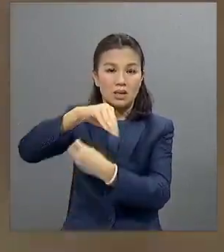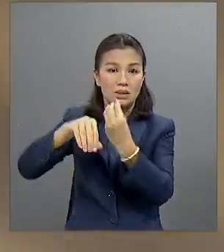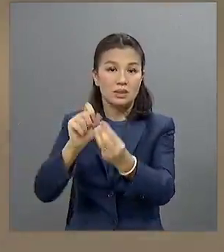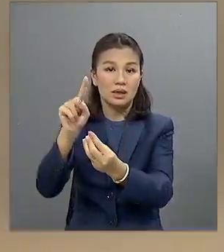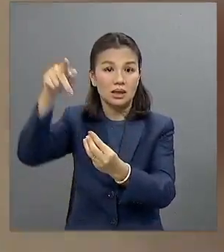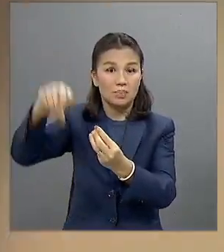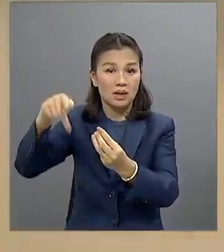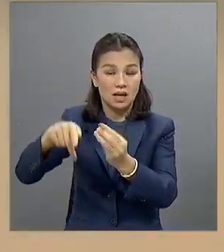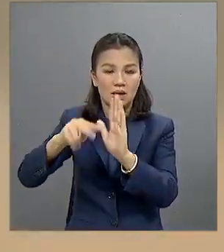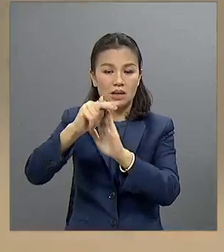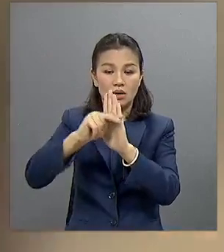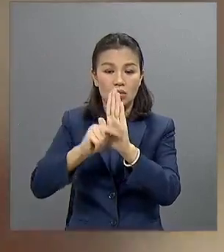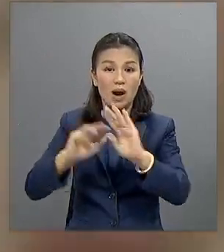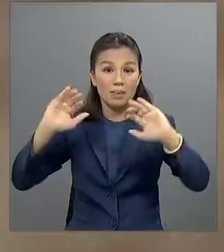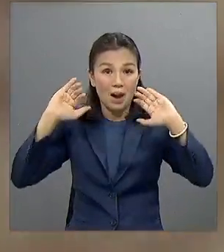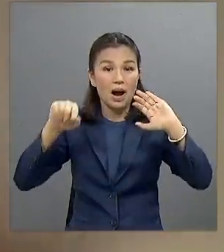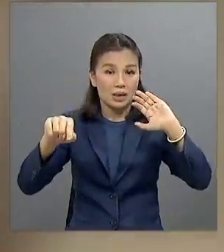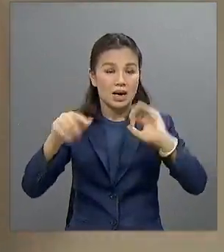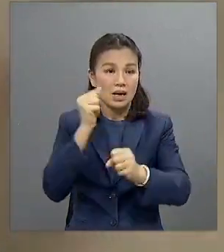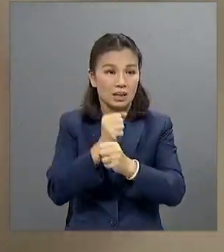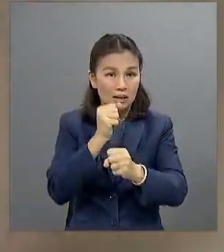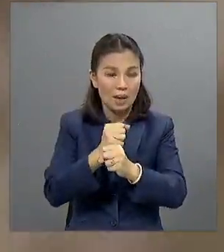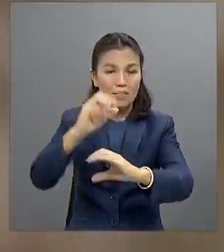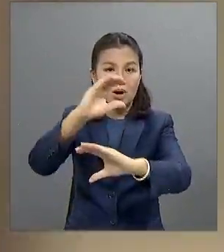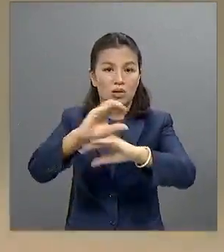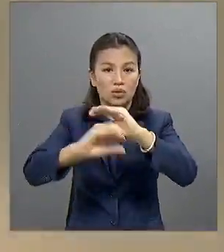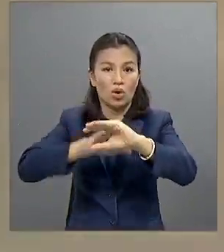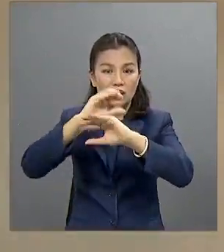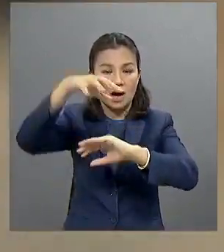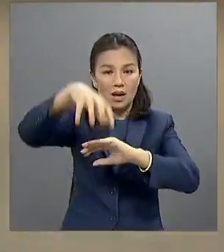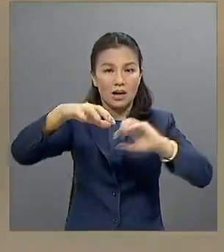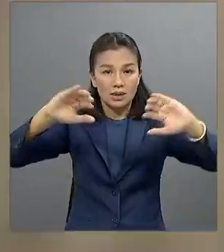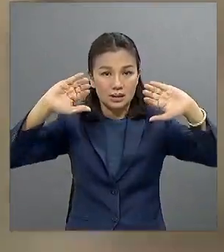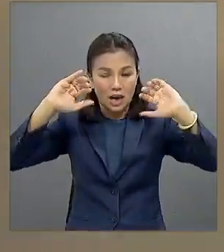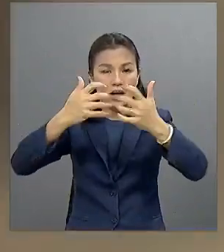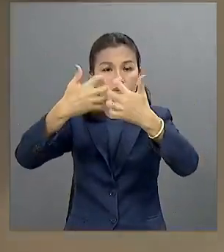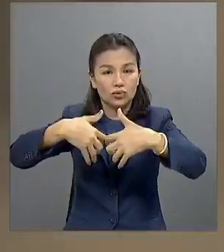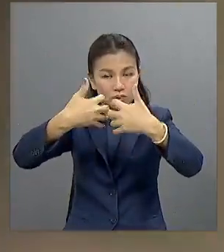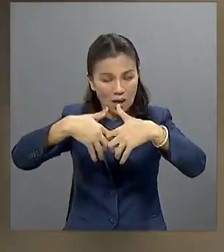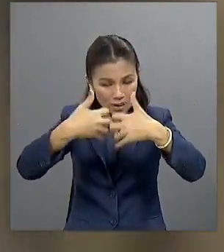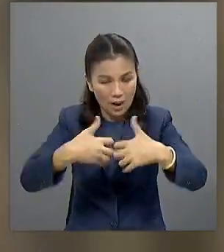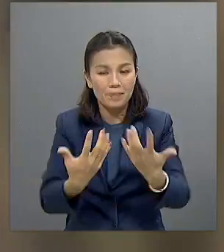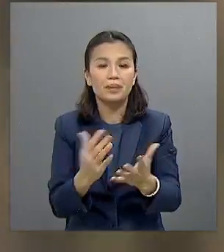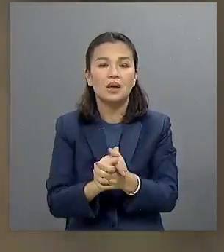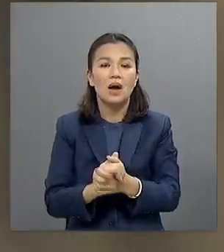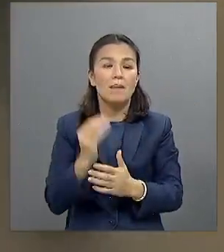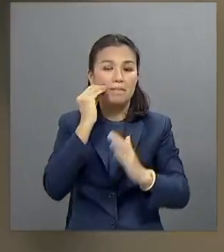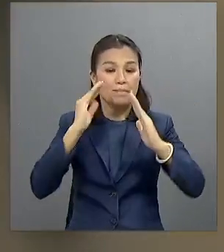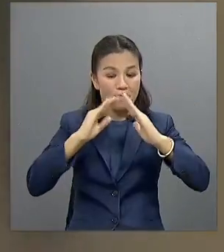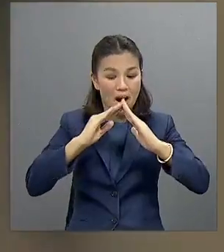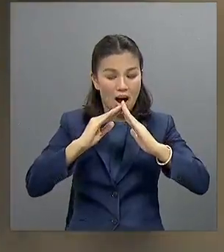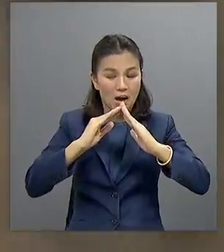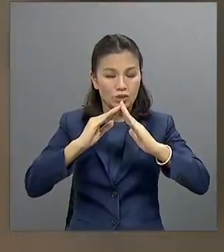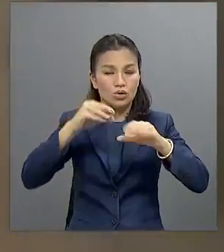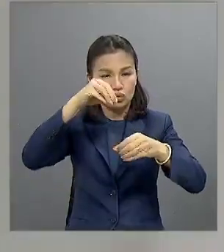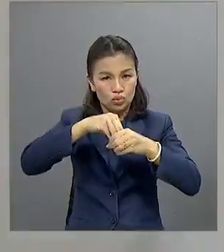ะคะเพื่อจัดสรรให้เป็นพื้นที่ก่อสร้างสถานที่ราชการเพื่อการอุตสาหกรรมเพื่อเป็นพื้นที่ที่อยู่อาศัยของประชาชนก็จะดำเนินการเปิดให้